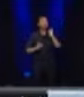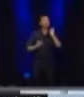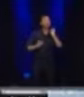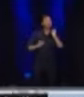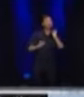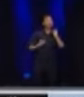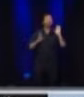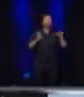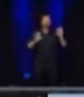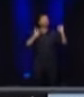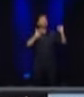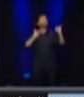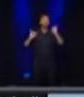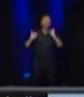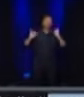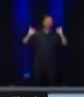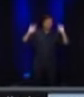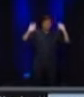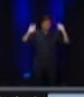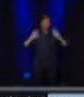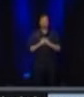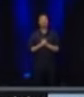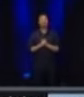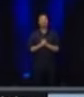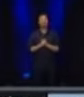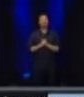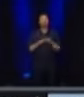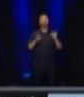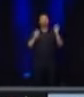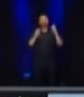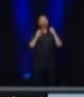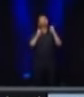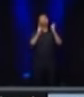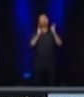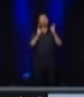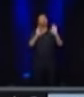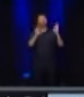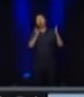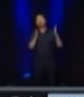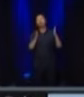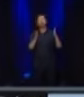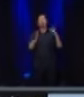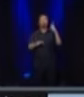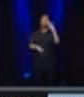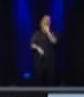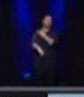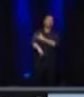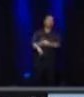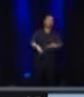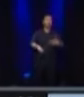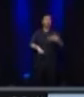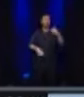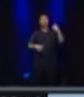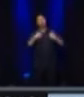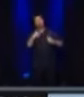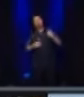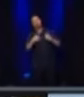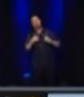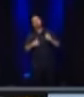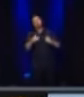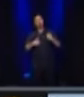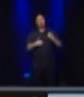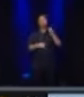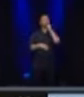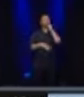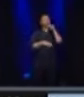Serait. Les siens dans les raies. Serait. Pour le prix, on hésite entre $1 million ou un souper avec Christian Dubé.